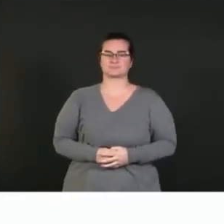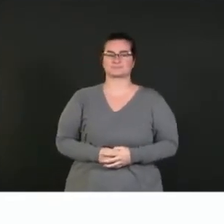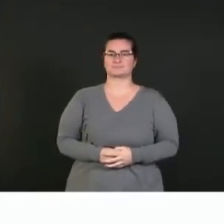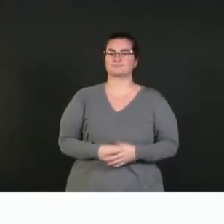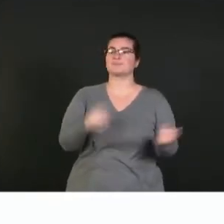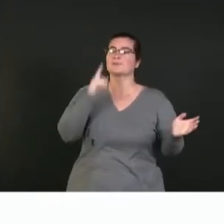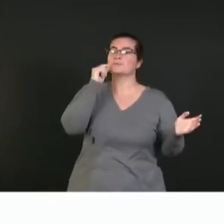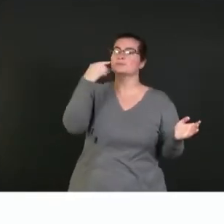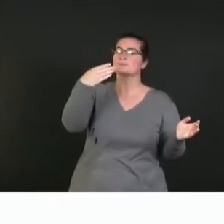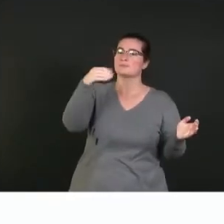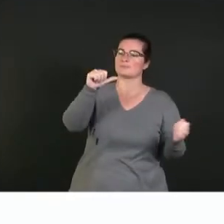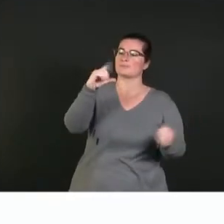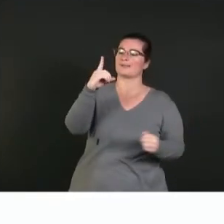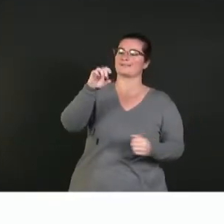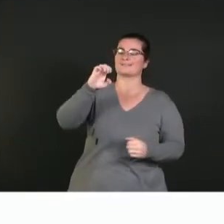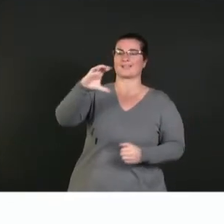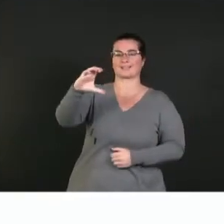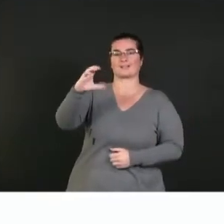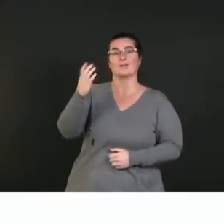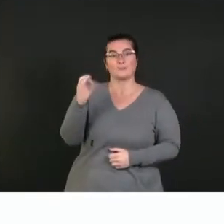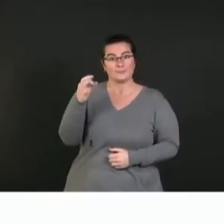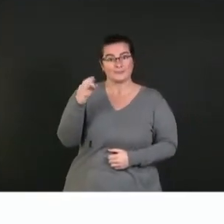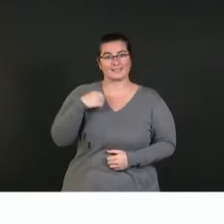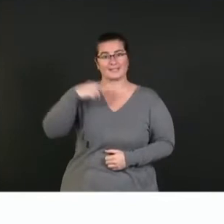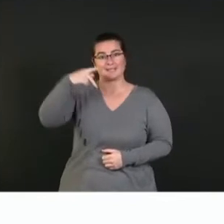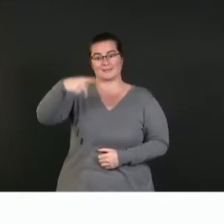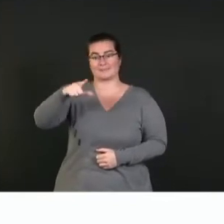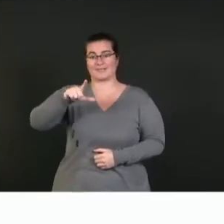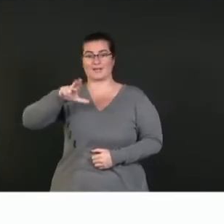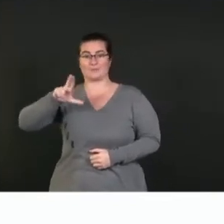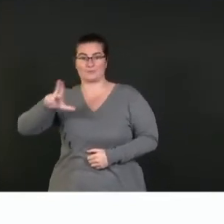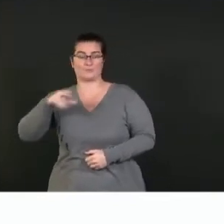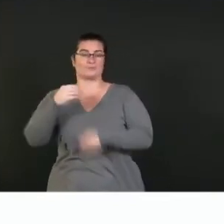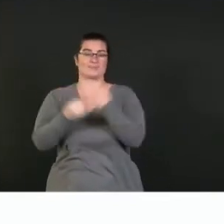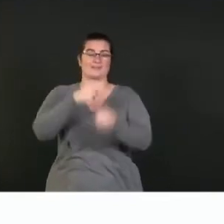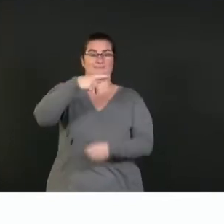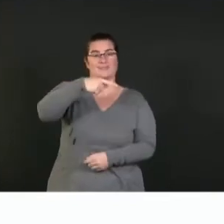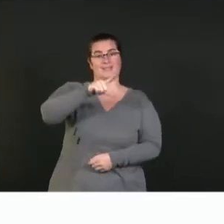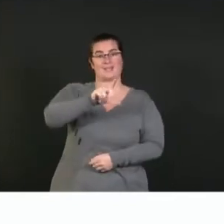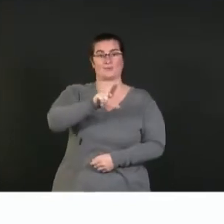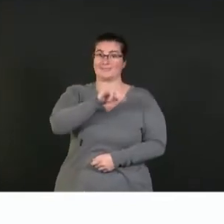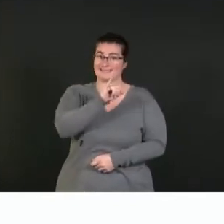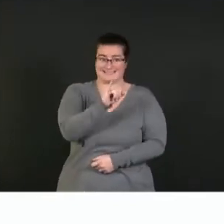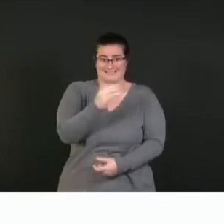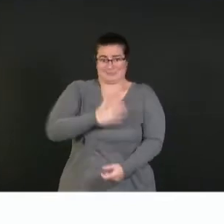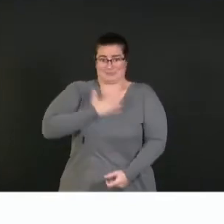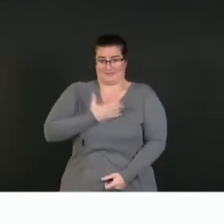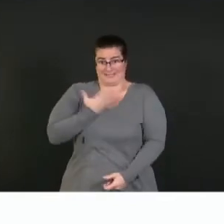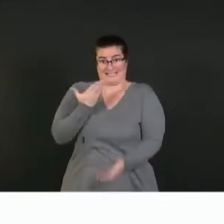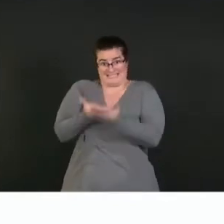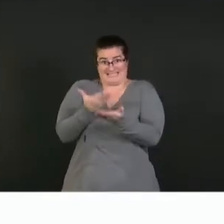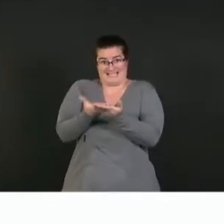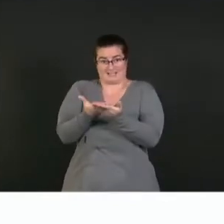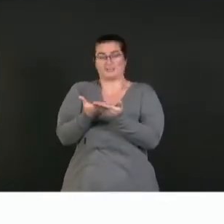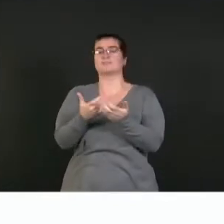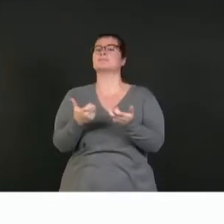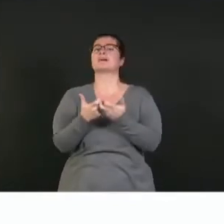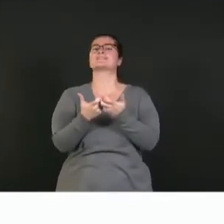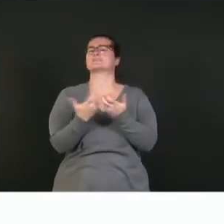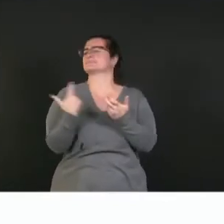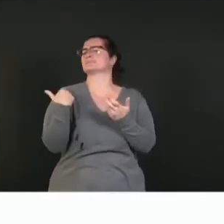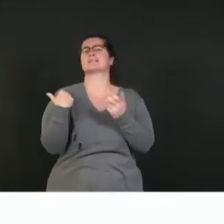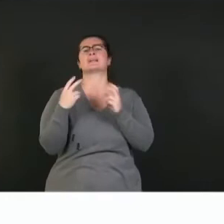pour ça. Un PLU et un SCOT, ou un PLUI, ça sert à ça. Par exemple, tu parles de